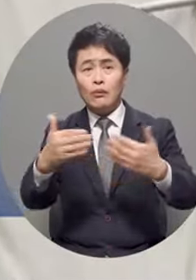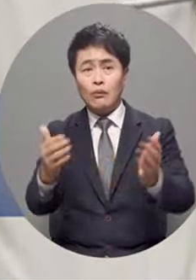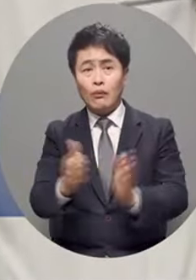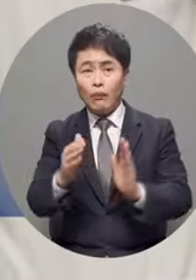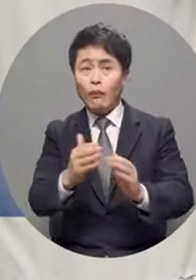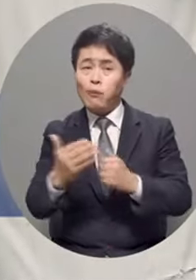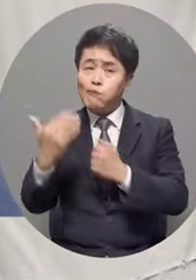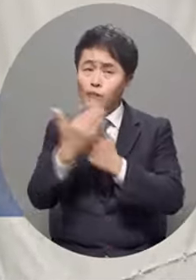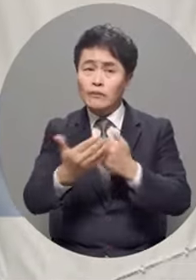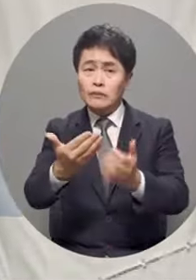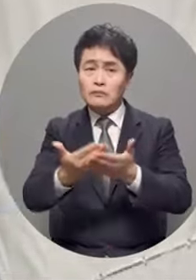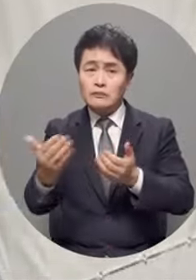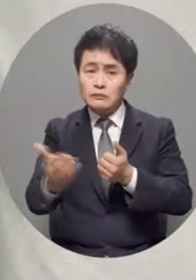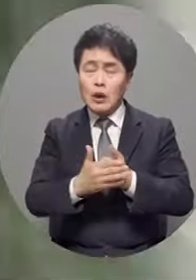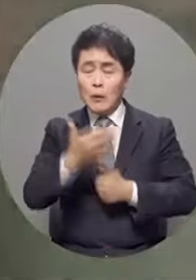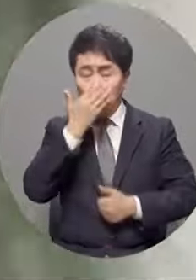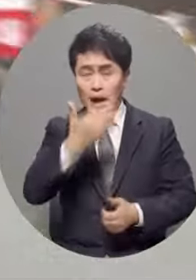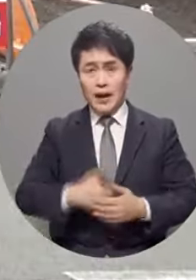助かってます.